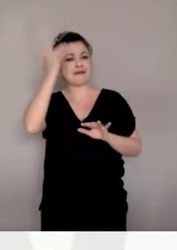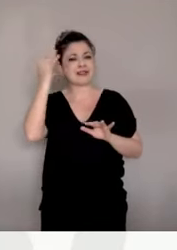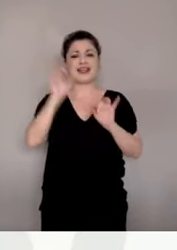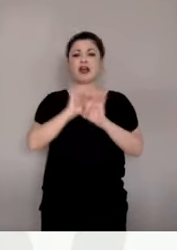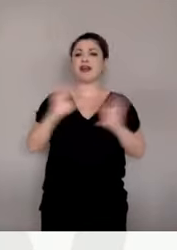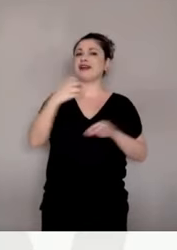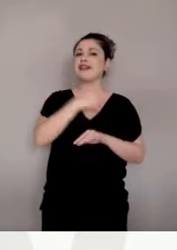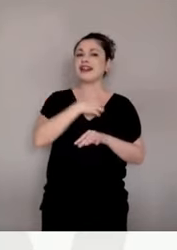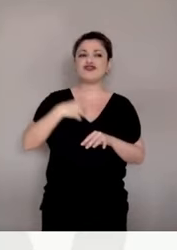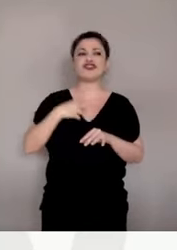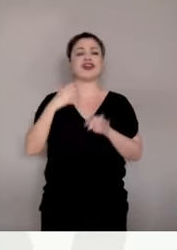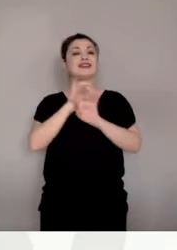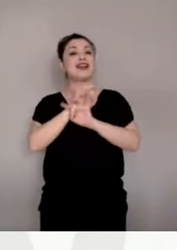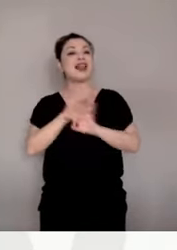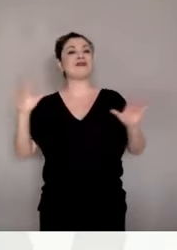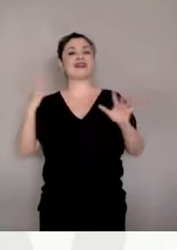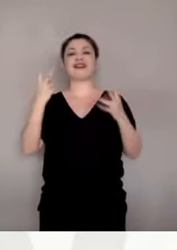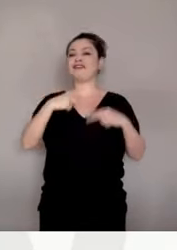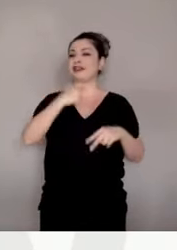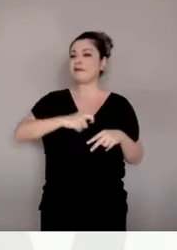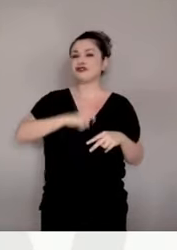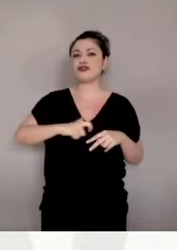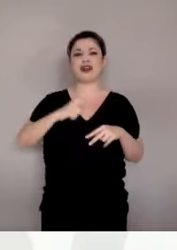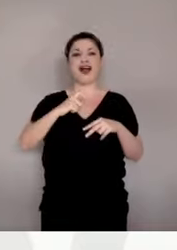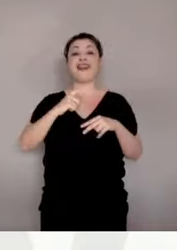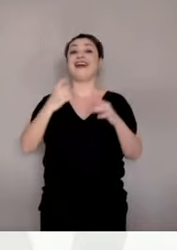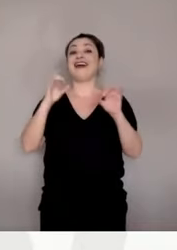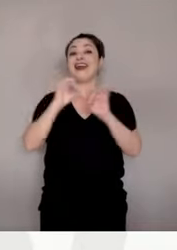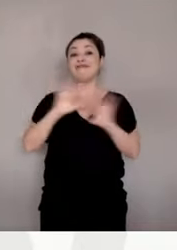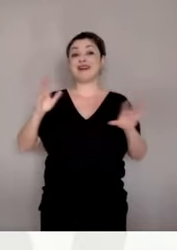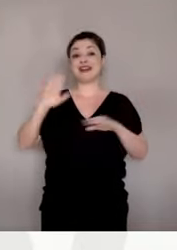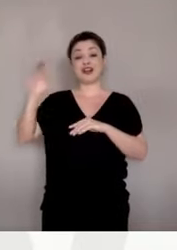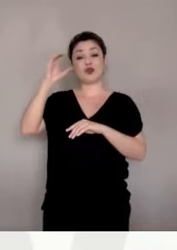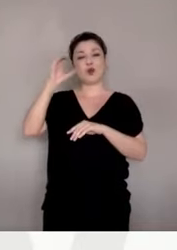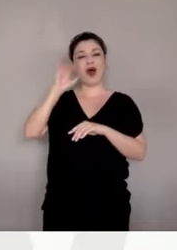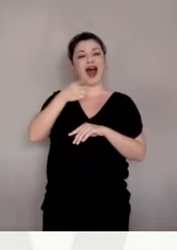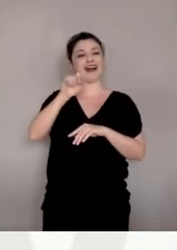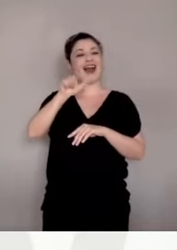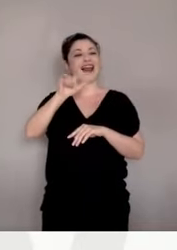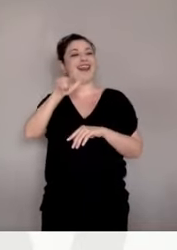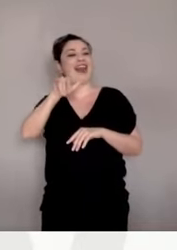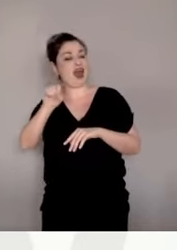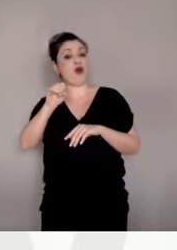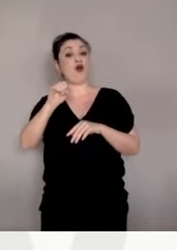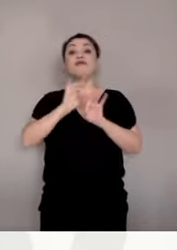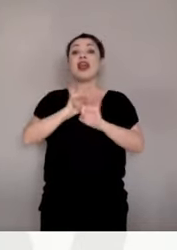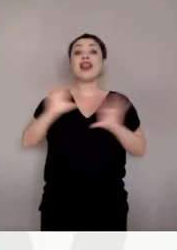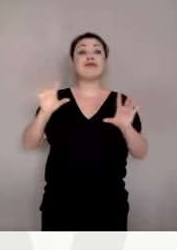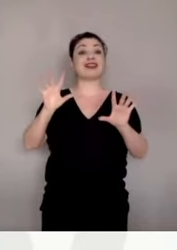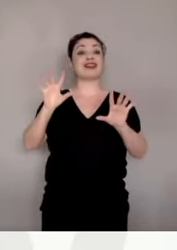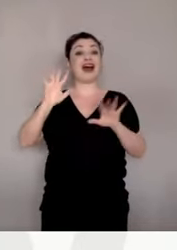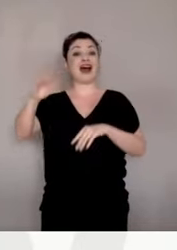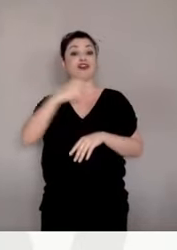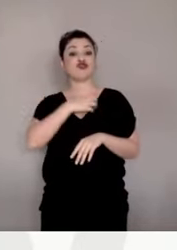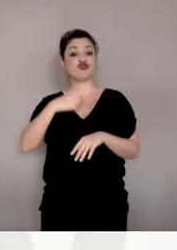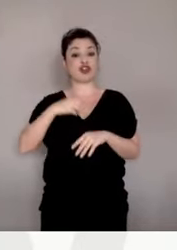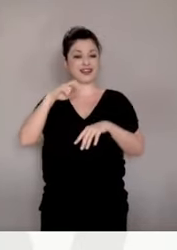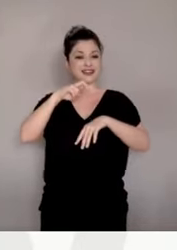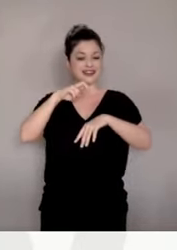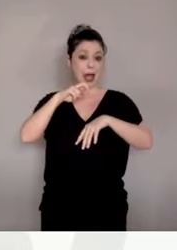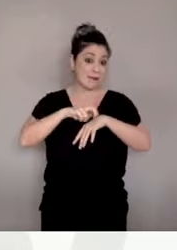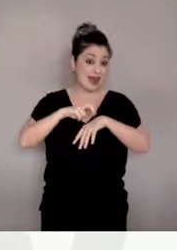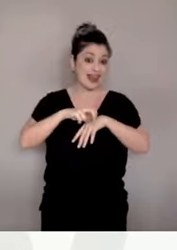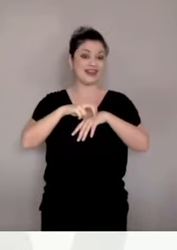una libertà di vita personale, la libertà di Galileo, la libertà della scienza medica e